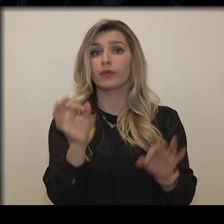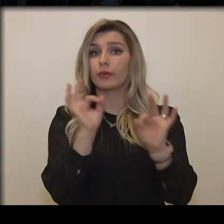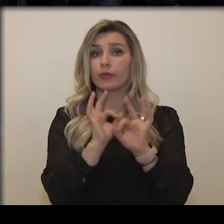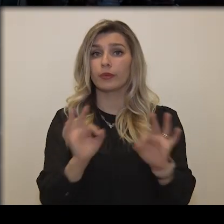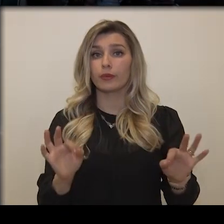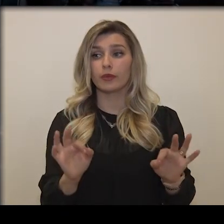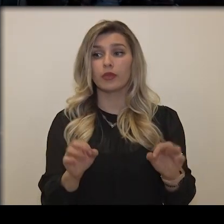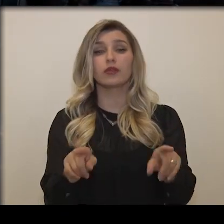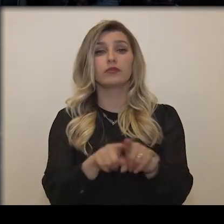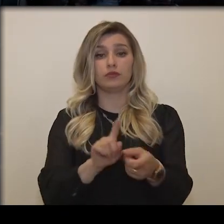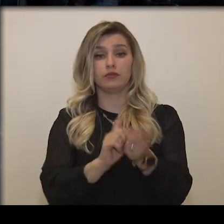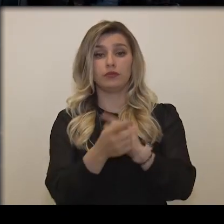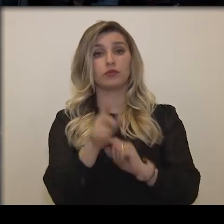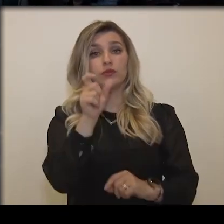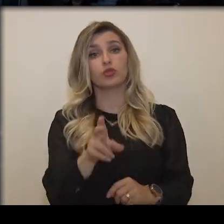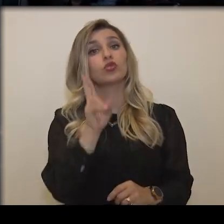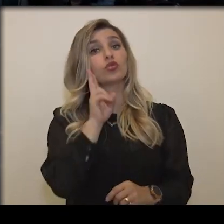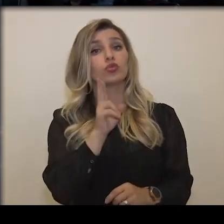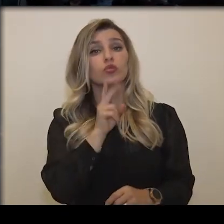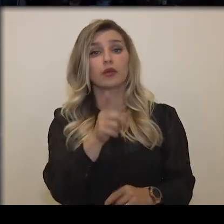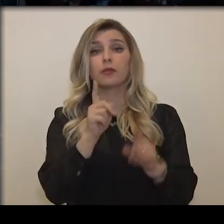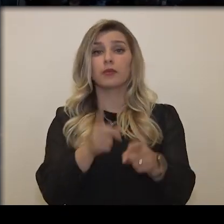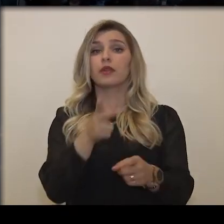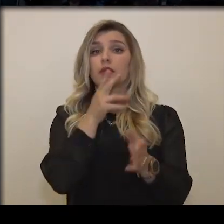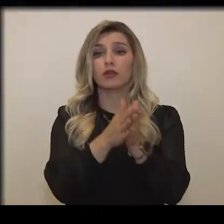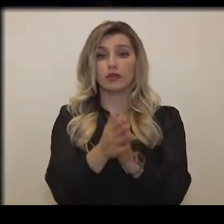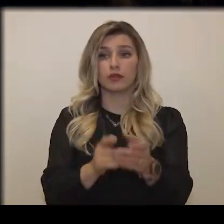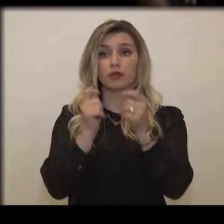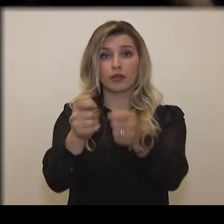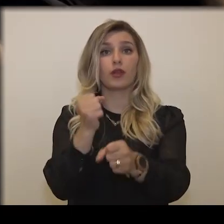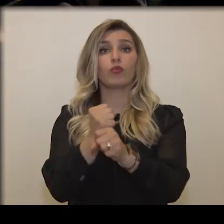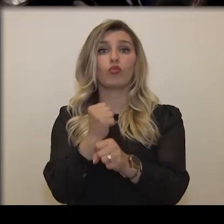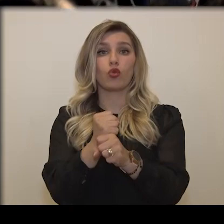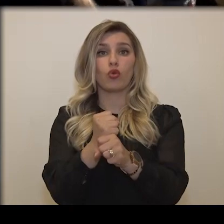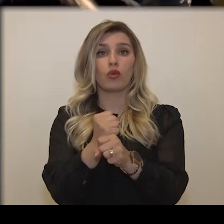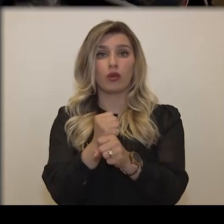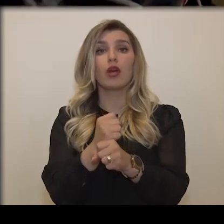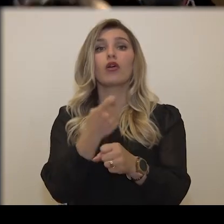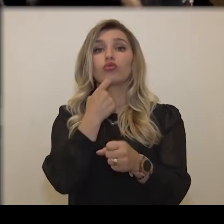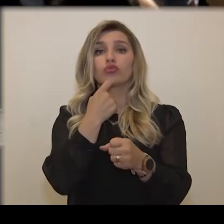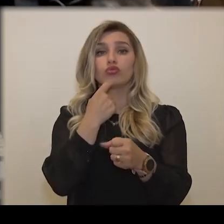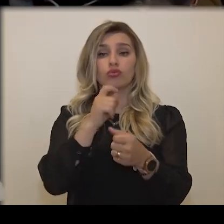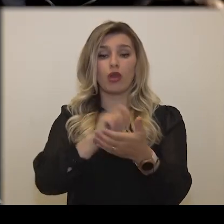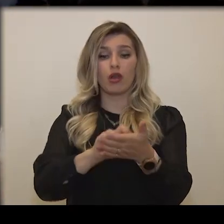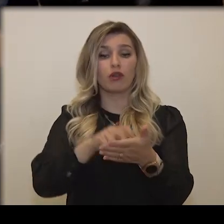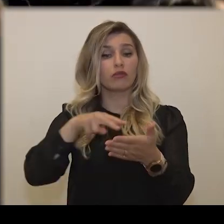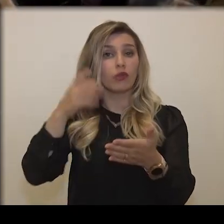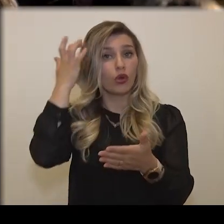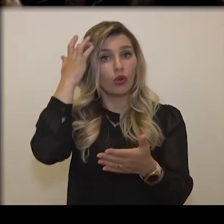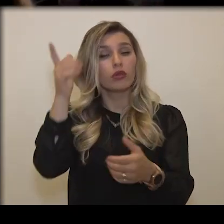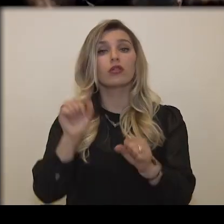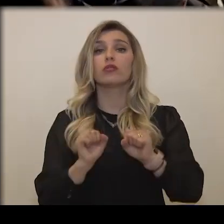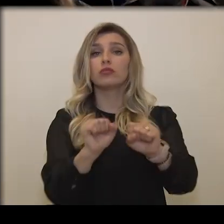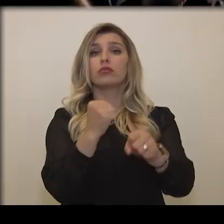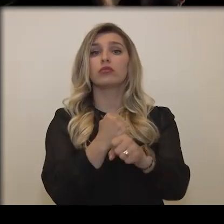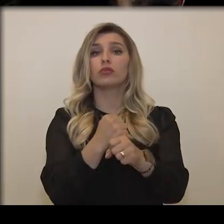anën tjetër, nëse një person i shurdhër duhet të aplikojë për punë, si mungesë e mosnjohjes së shkrim leximit, ai nuk mund të